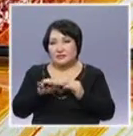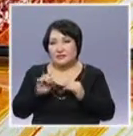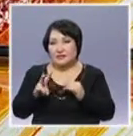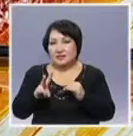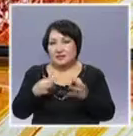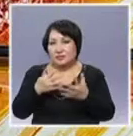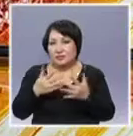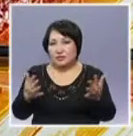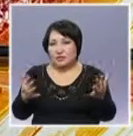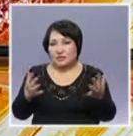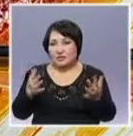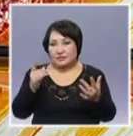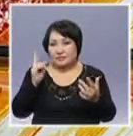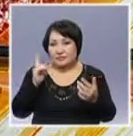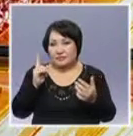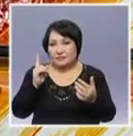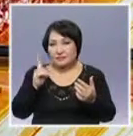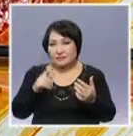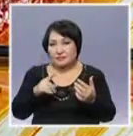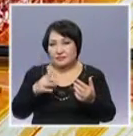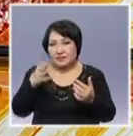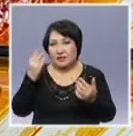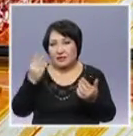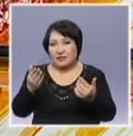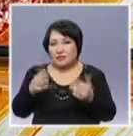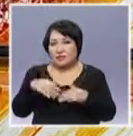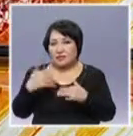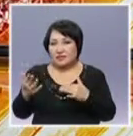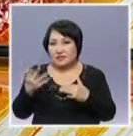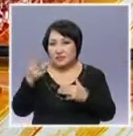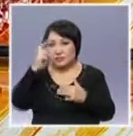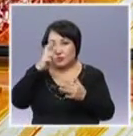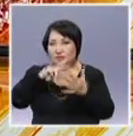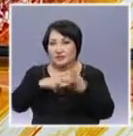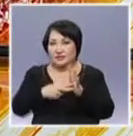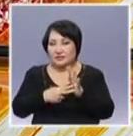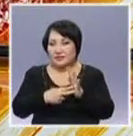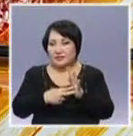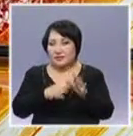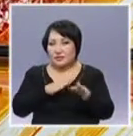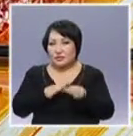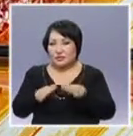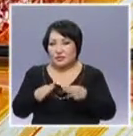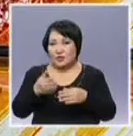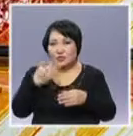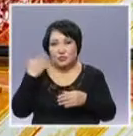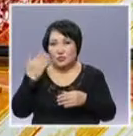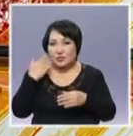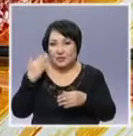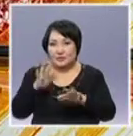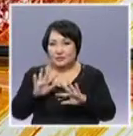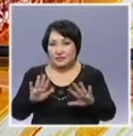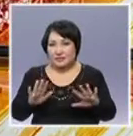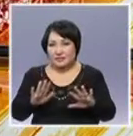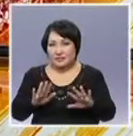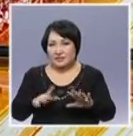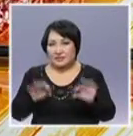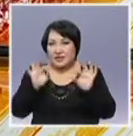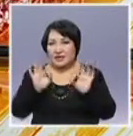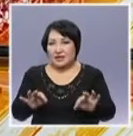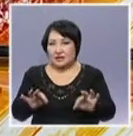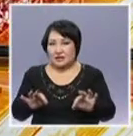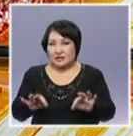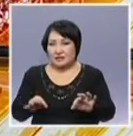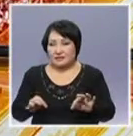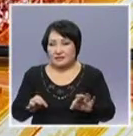кейбіреулерін тияды ғой, мысалы. Сол жағынан енді бюджетті орындау оңай шаруа емес. Енді мына біздің адал салық төлеушілердің